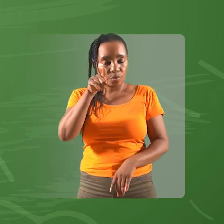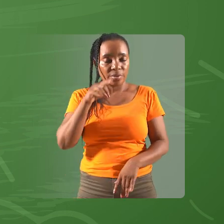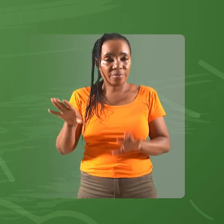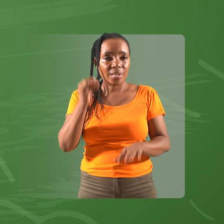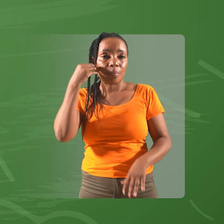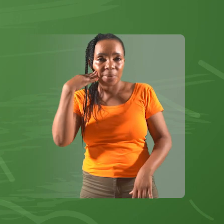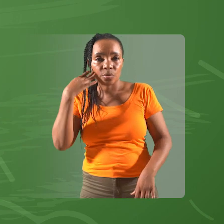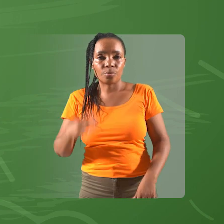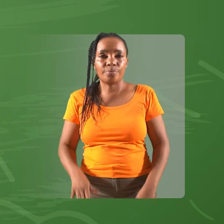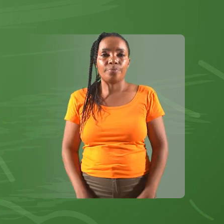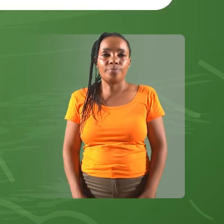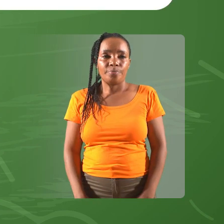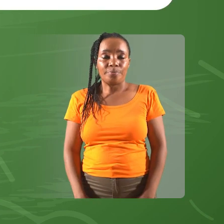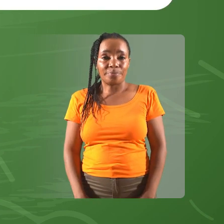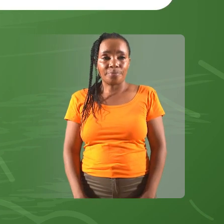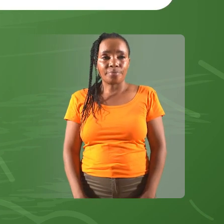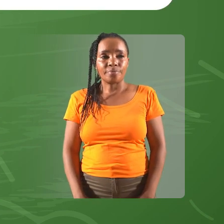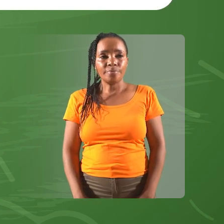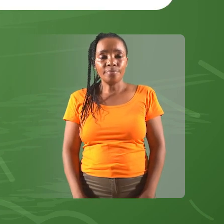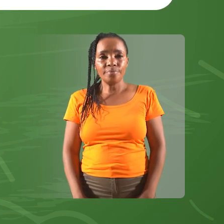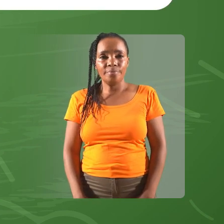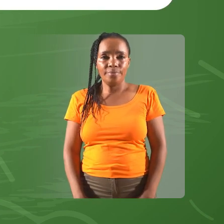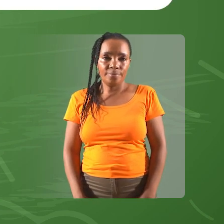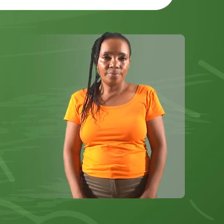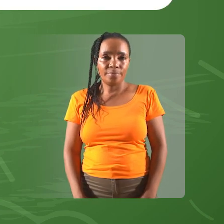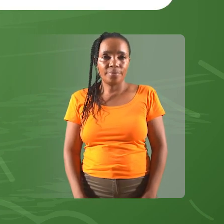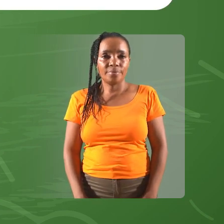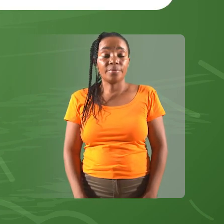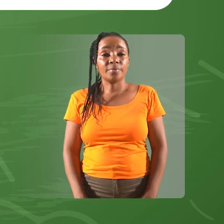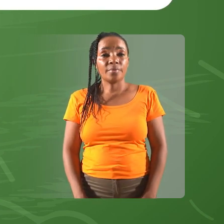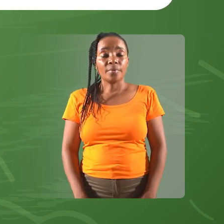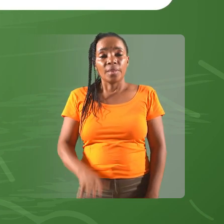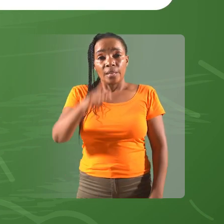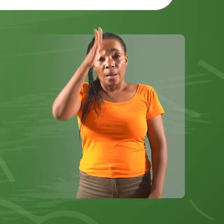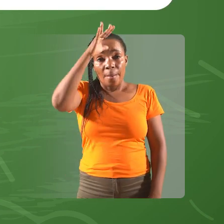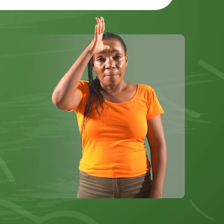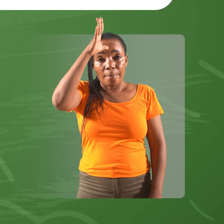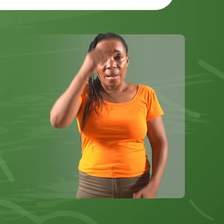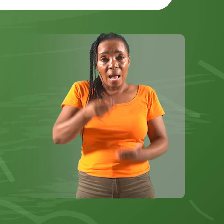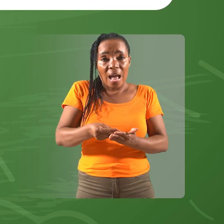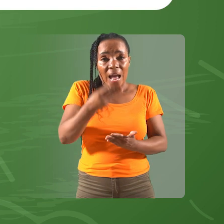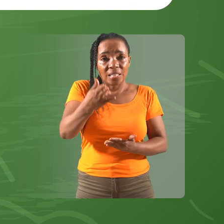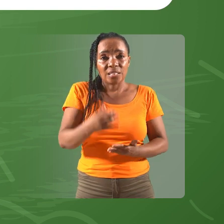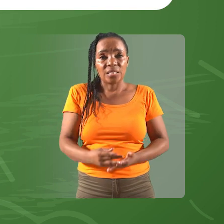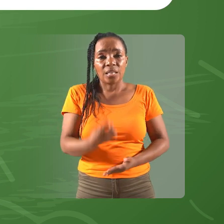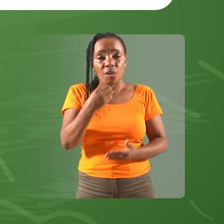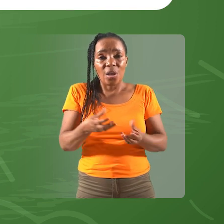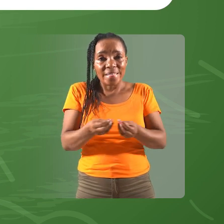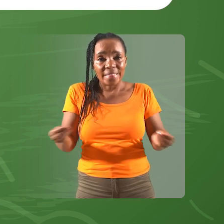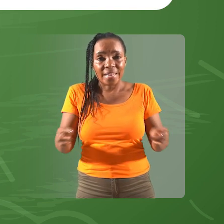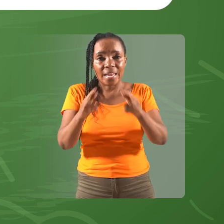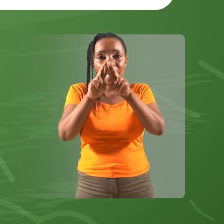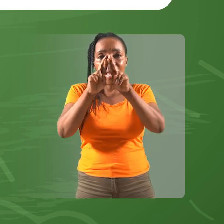On va prendre l'exercice de maison que voici. Papa achète un terrain